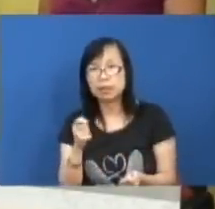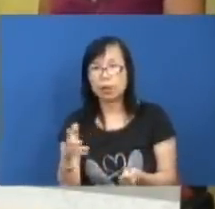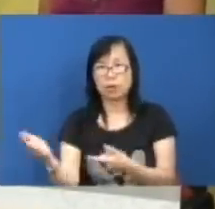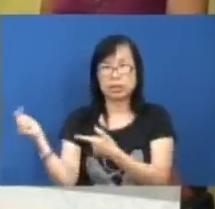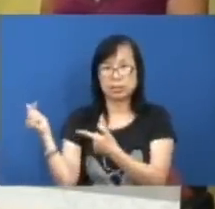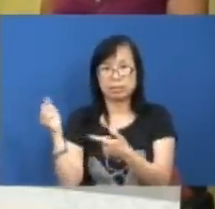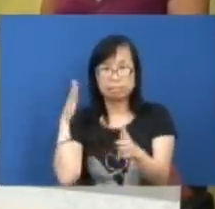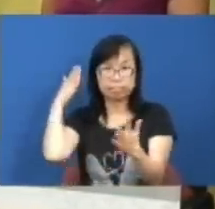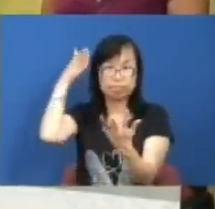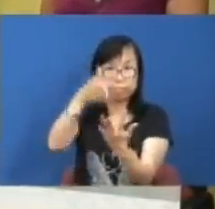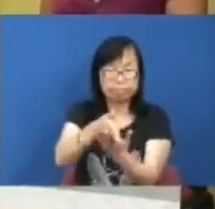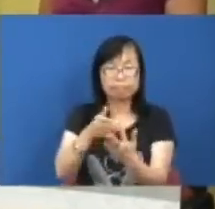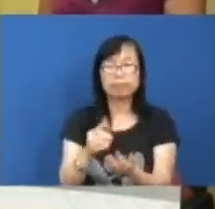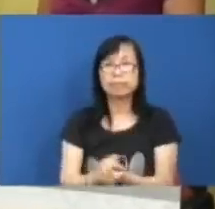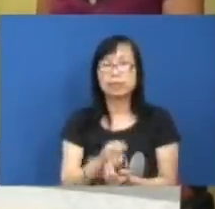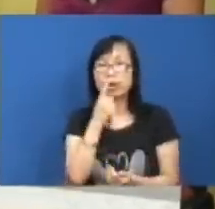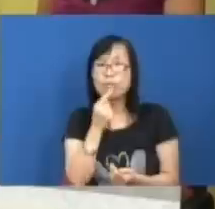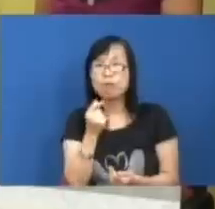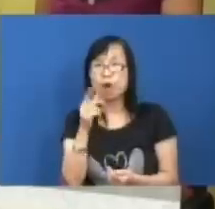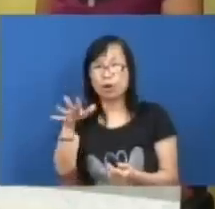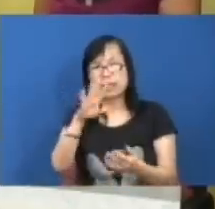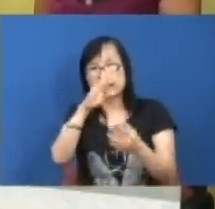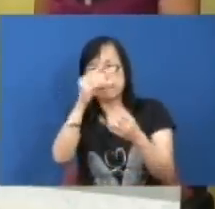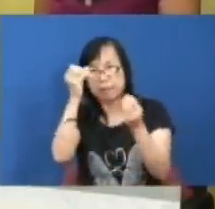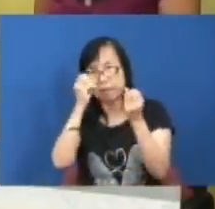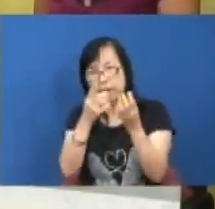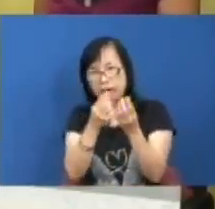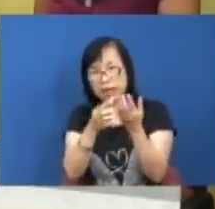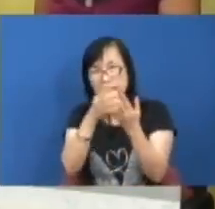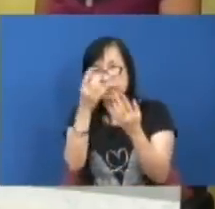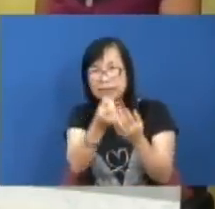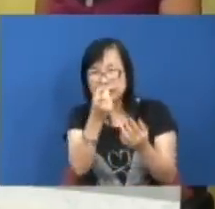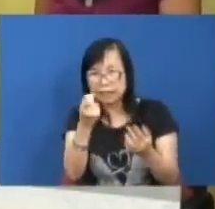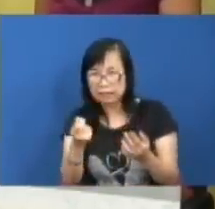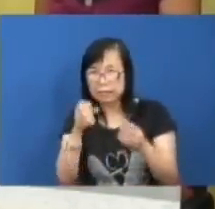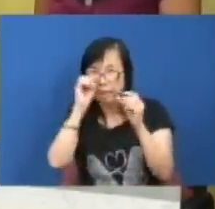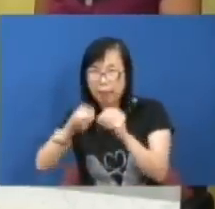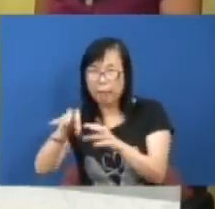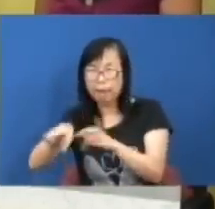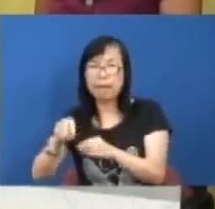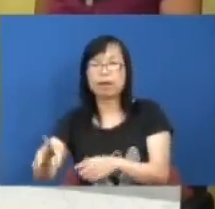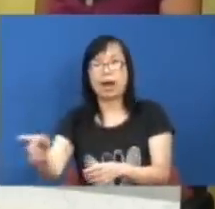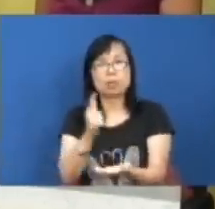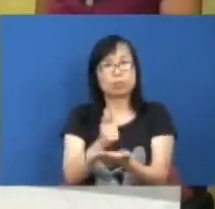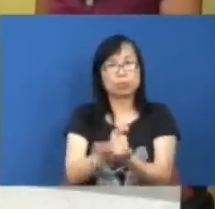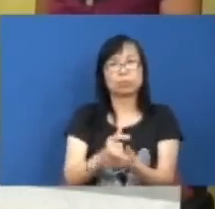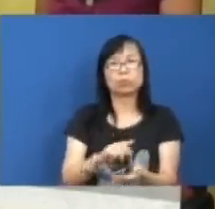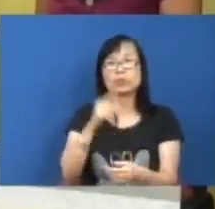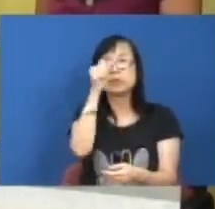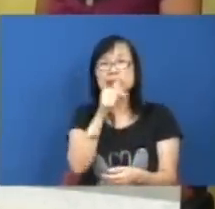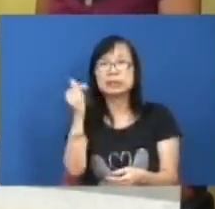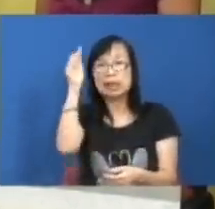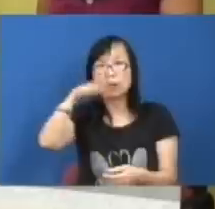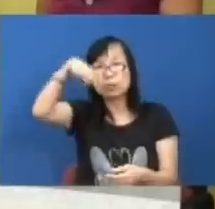接塗啲油上去，個結果係咩？好容易一片片咁就會甩翻出嚟。咁所以點解我哋咁著重話個油漆系統一定要包含一個